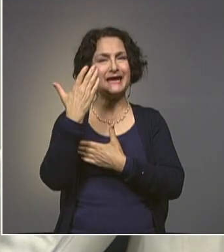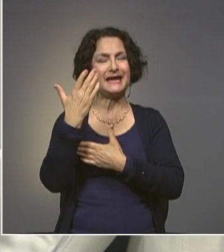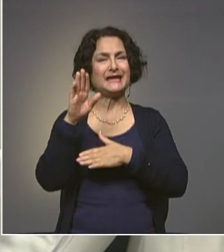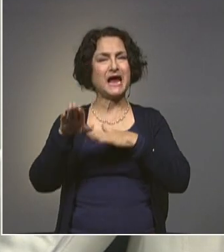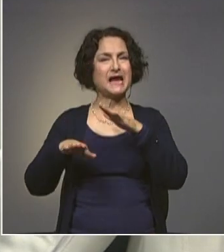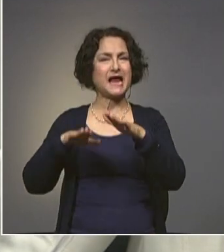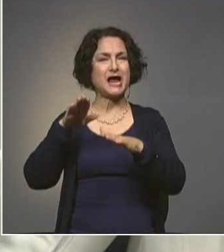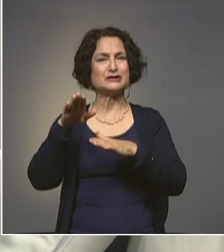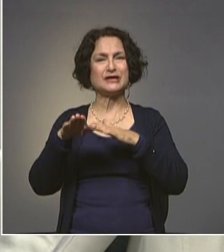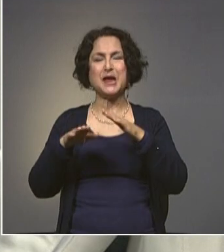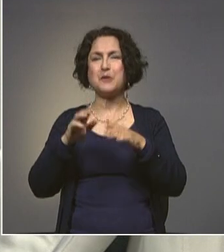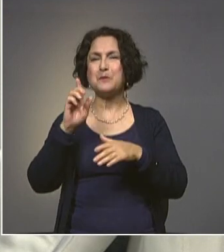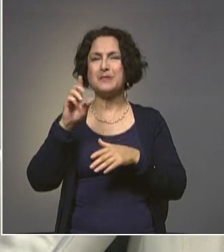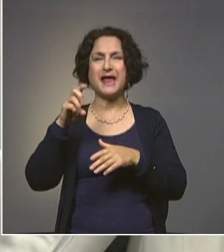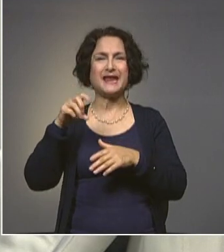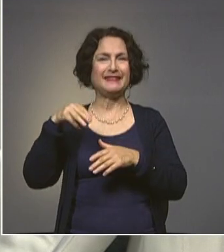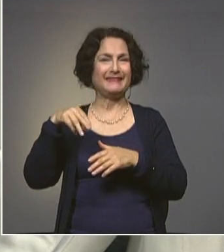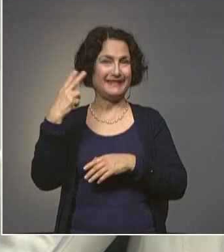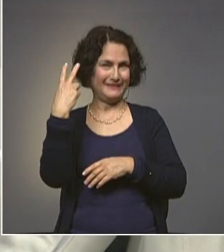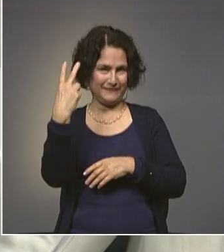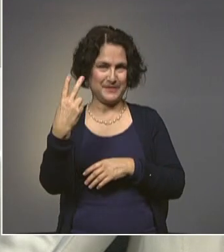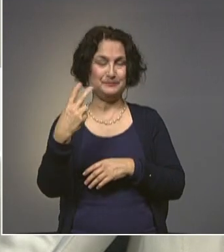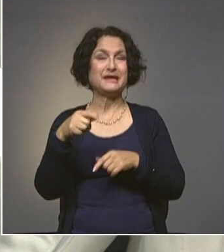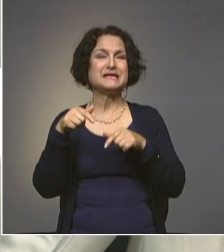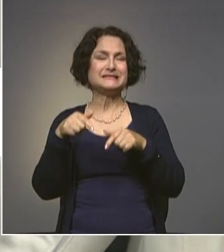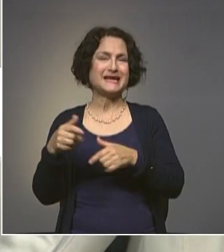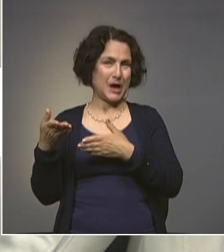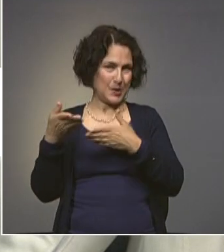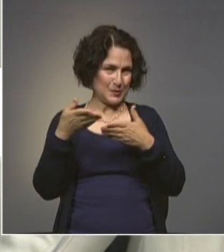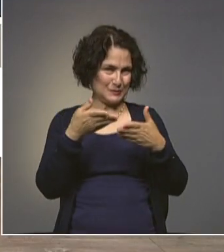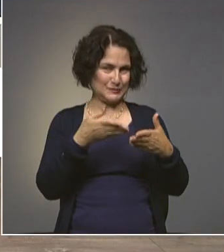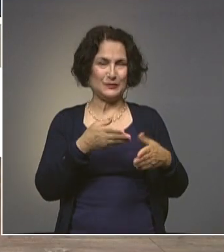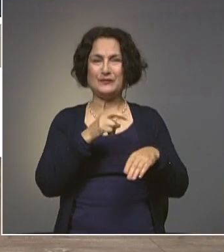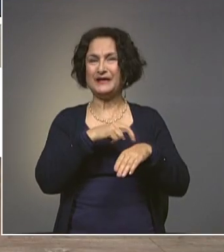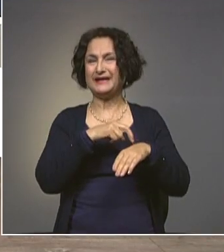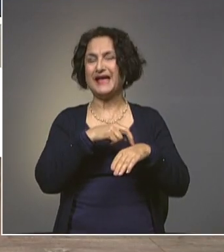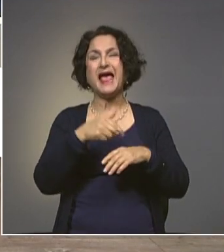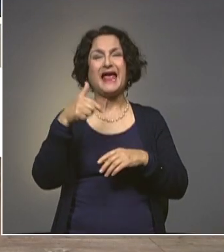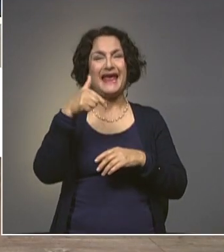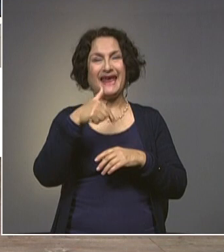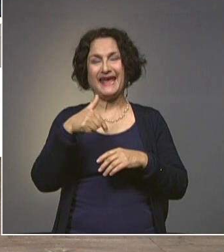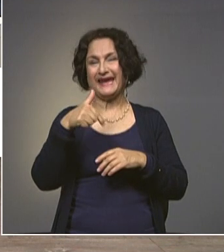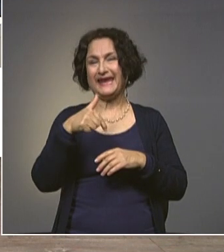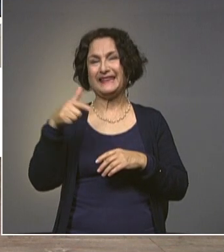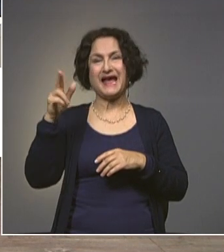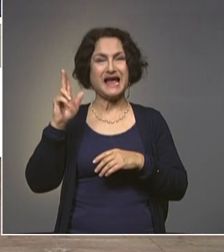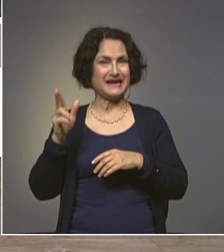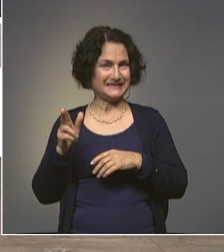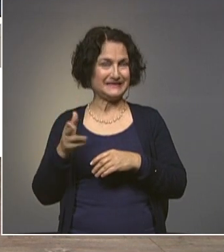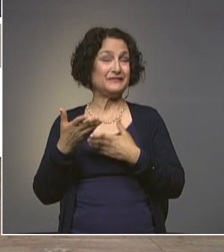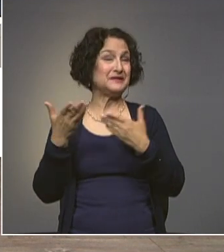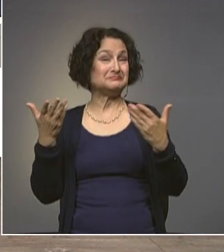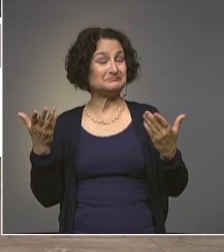БНТ2. А сега е ред на рубриката ни Как да четем. Гостува доцент доктор Киргина Кръстева. Здравейте! Здравейте!